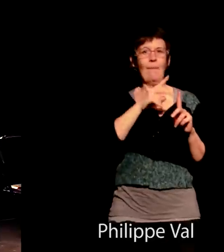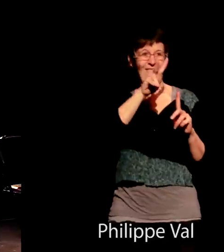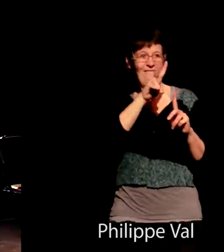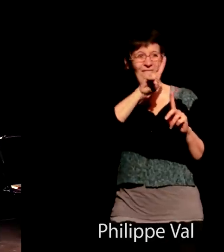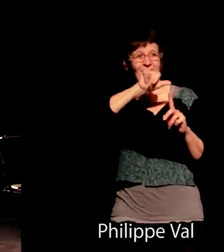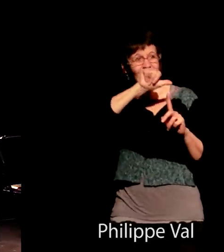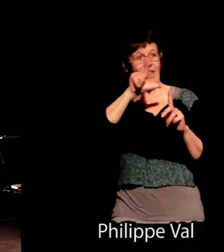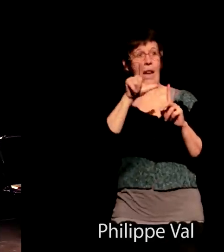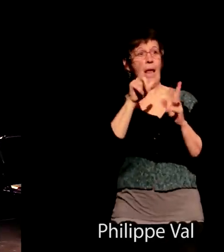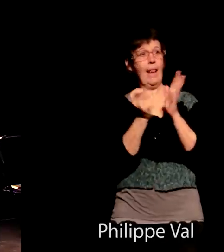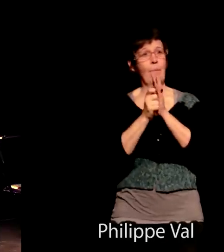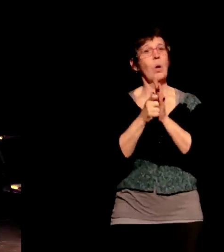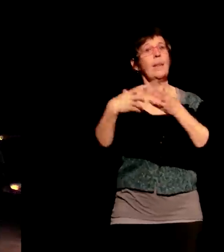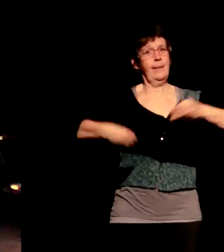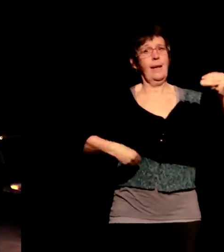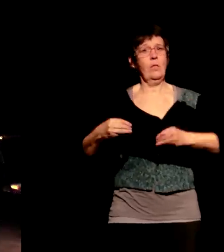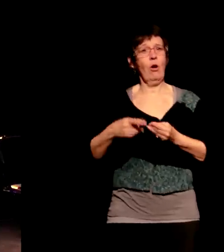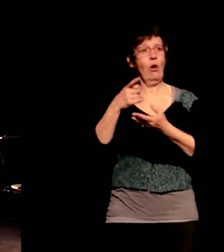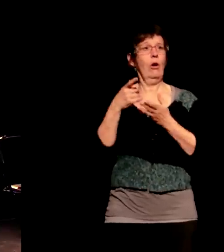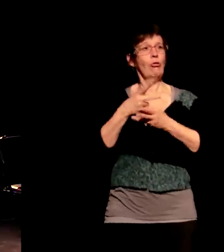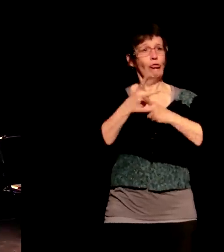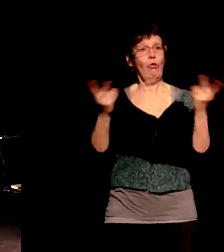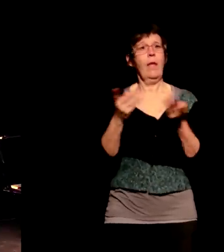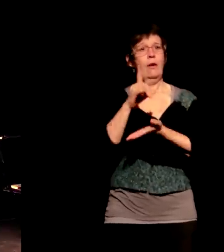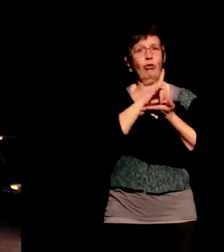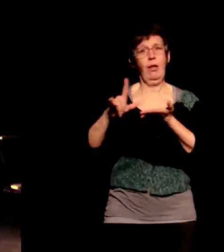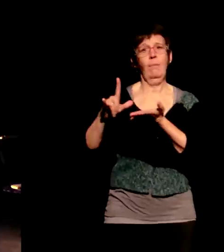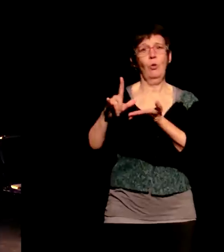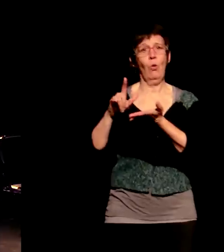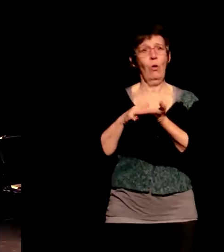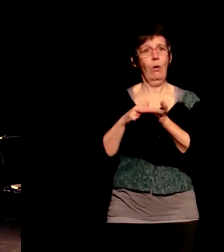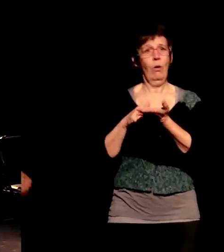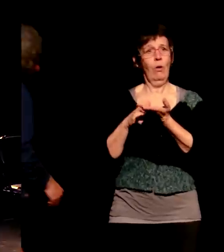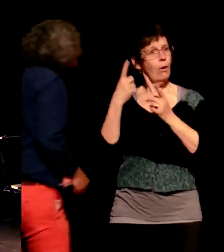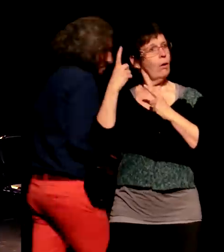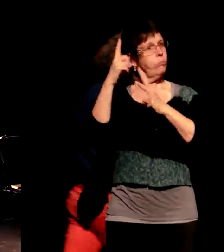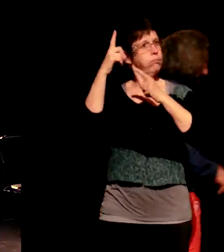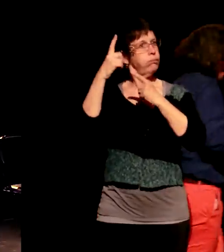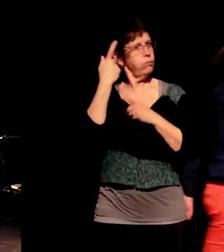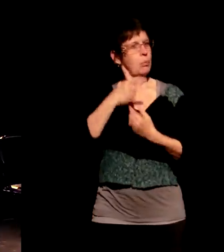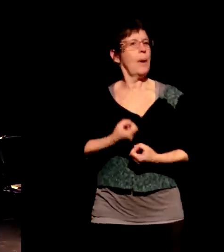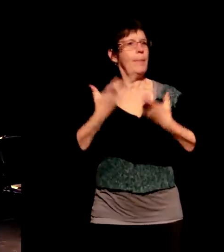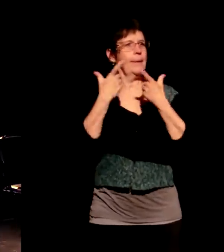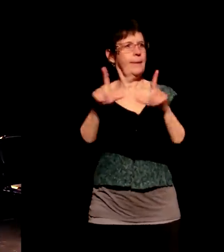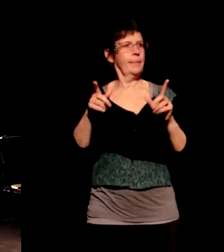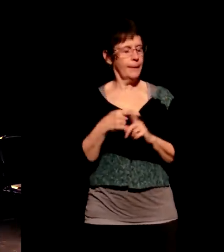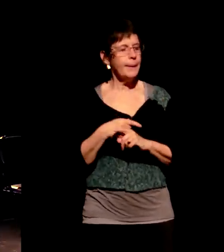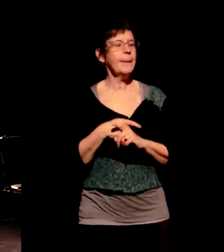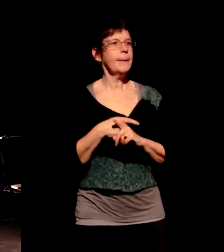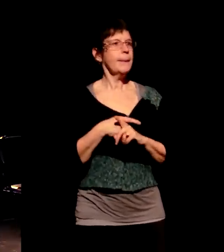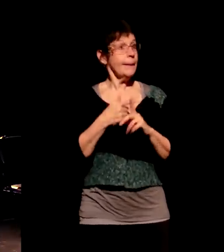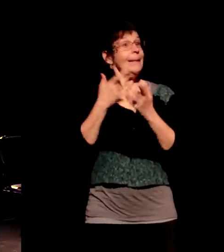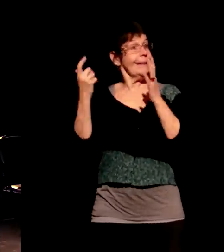directeur de Charlie Hebdo, grand défenseur de la liberté d'expression, après avoir gagné ce procès, est mis par